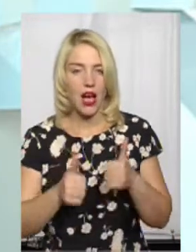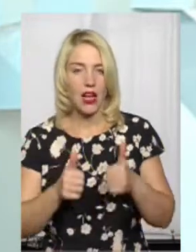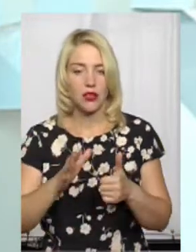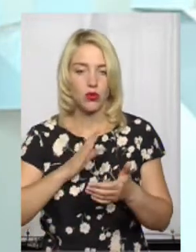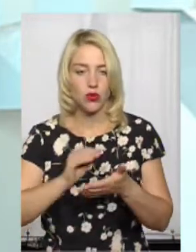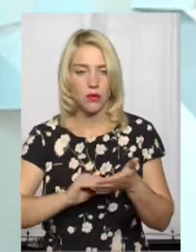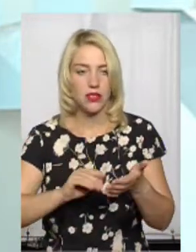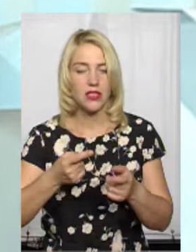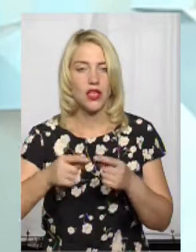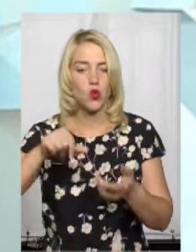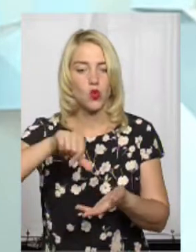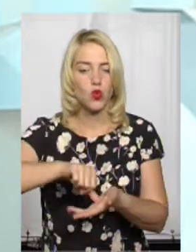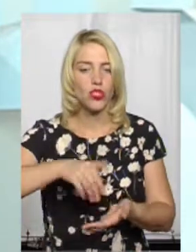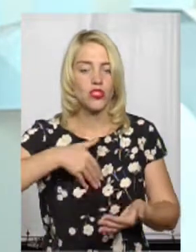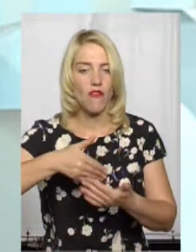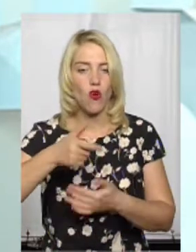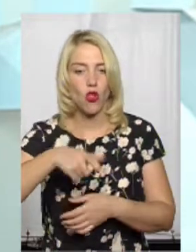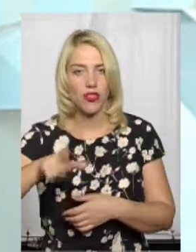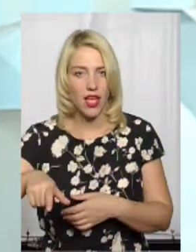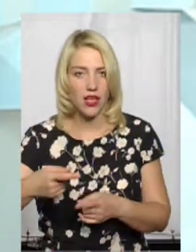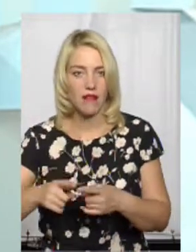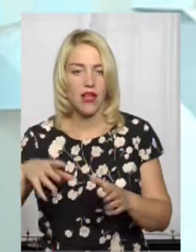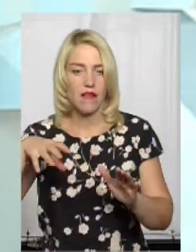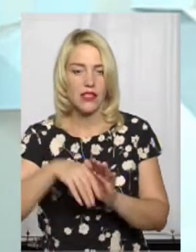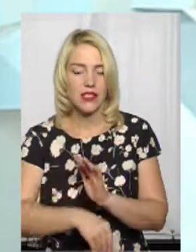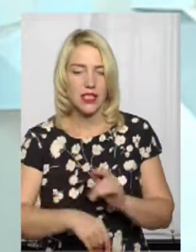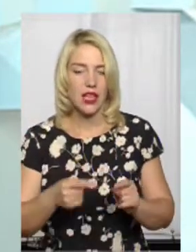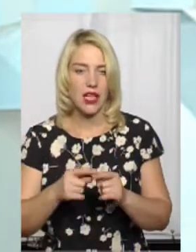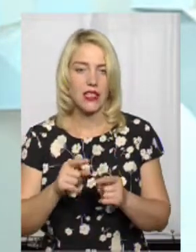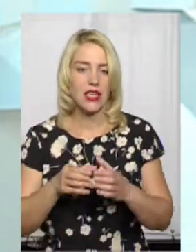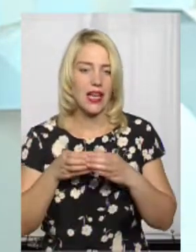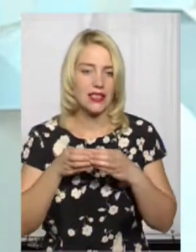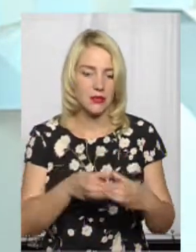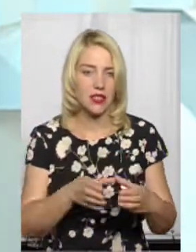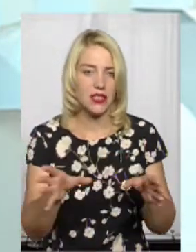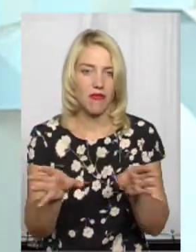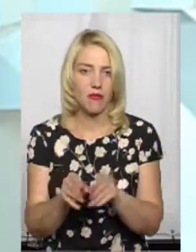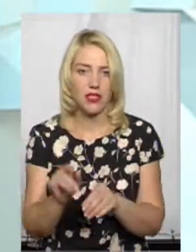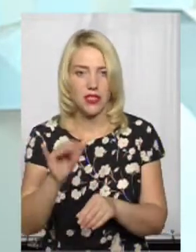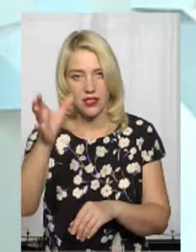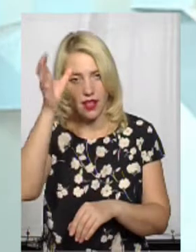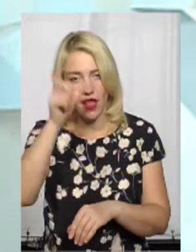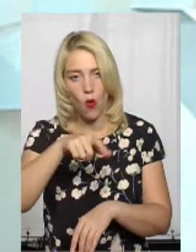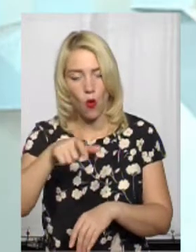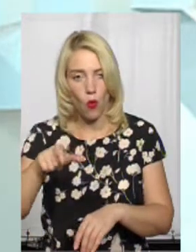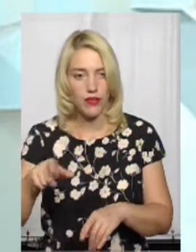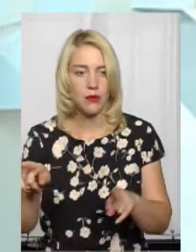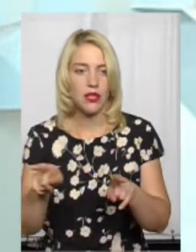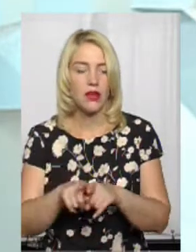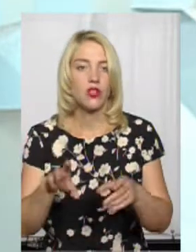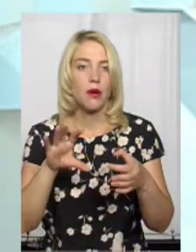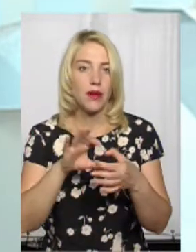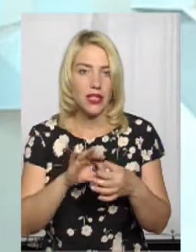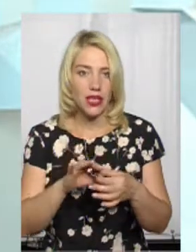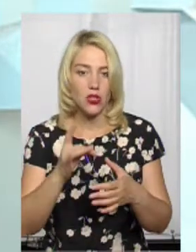це участь волонтерів, також у складі експедиції спільно з науковцями. І також приєднуються до